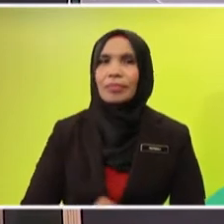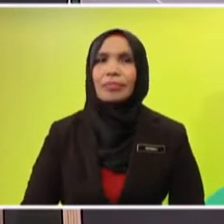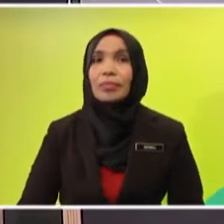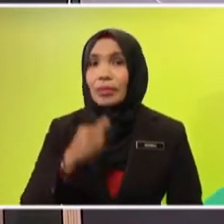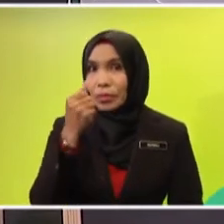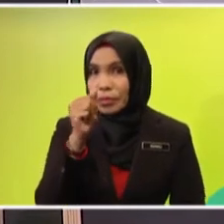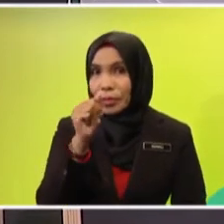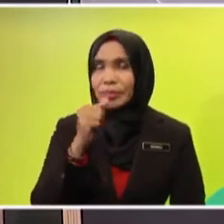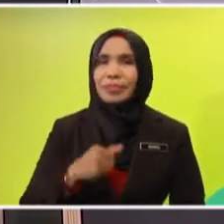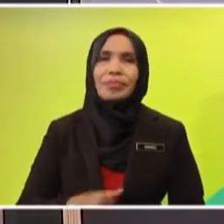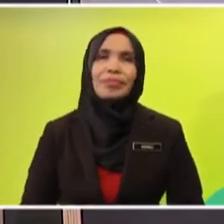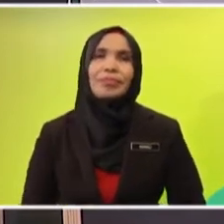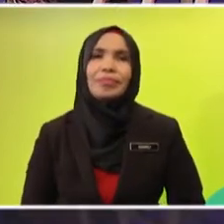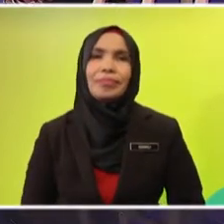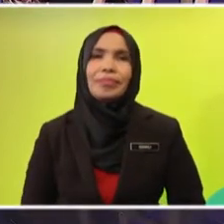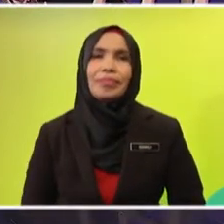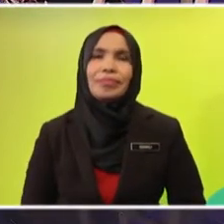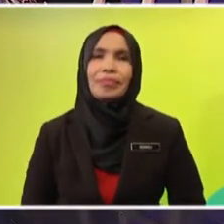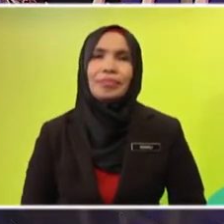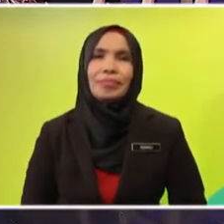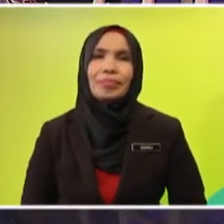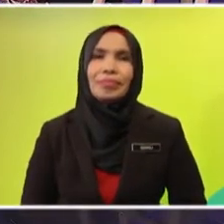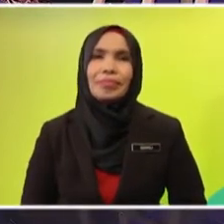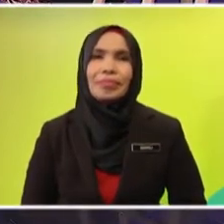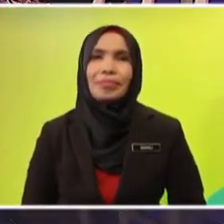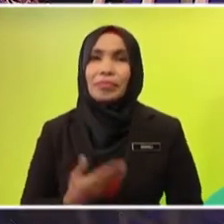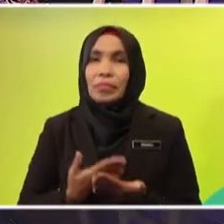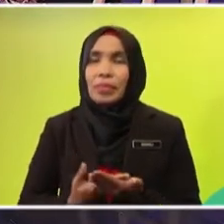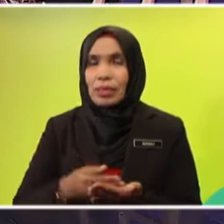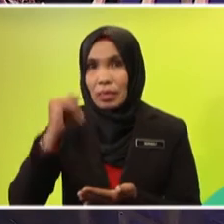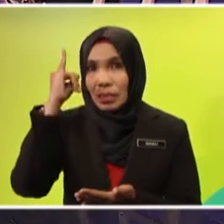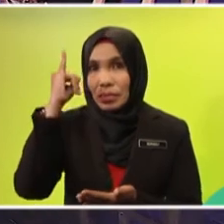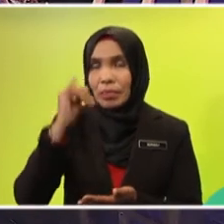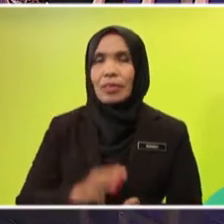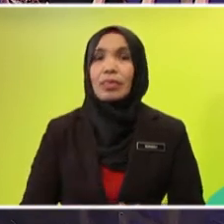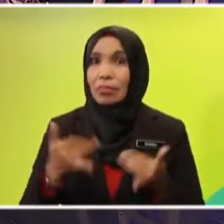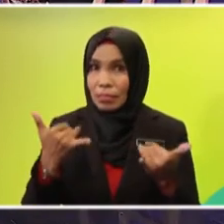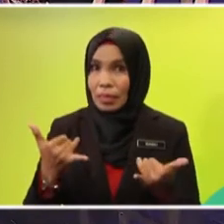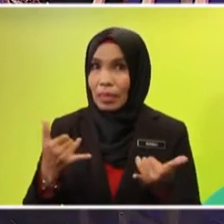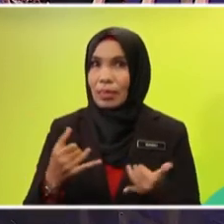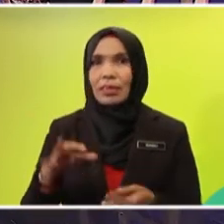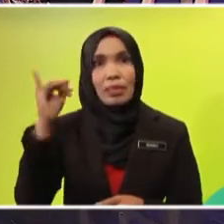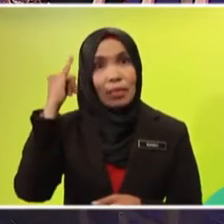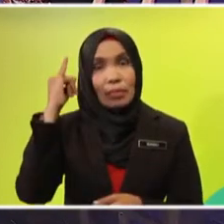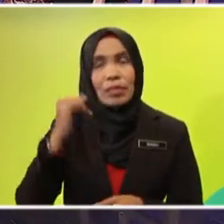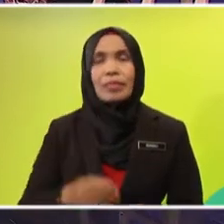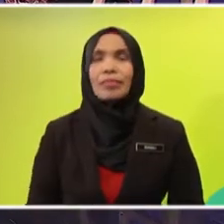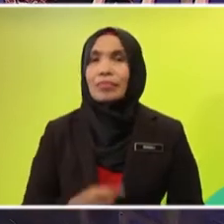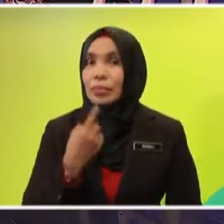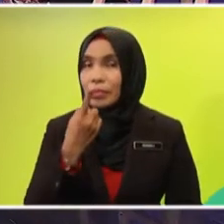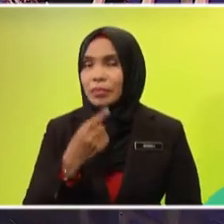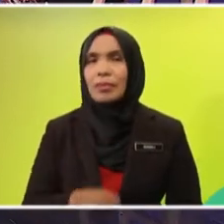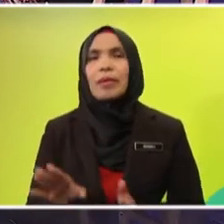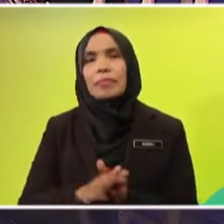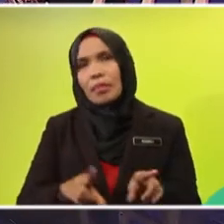10 by Ivan sekarang Aceh guna Ivan sebut bersama-sama dengan cego boleh sebut ada